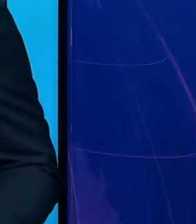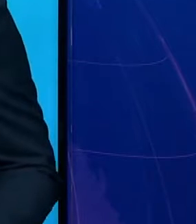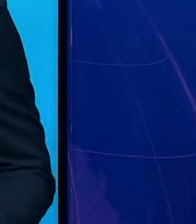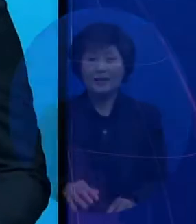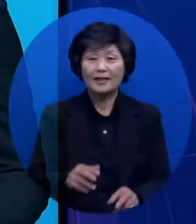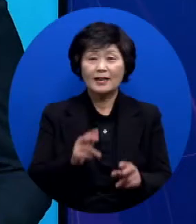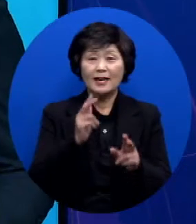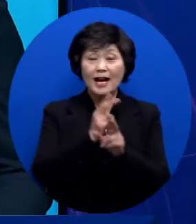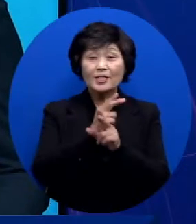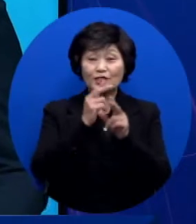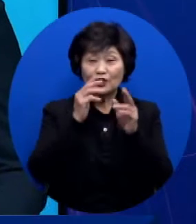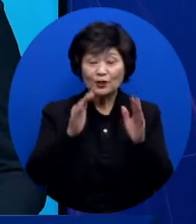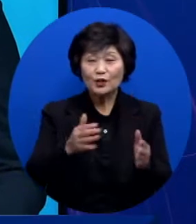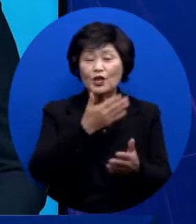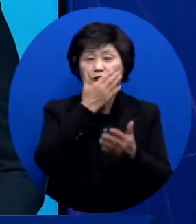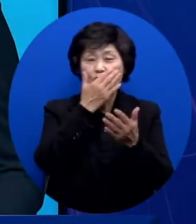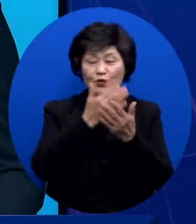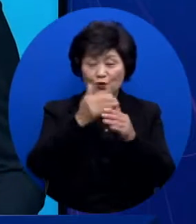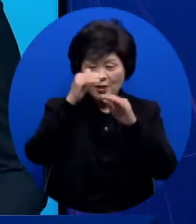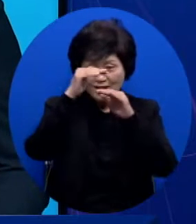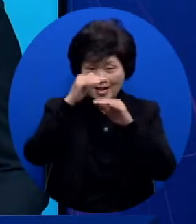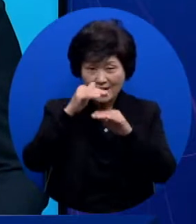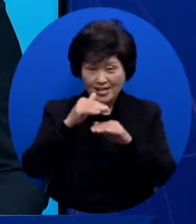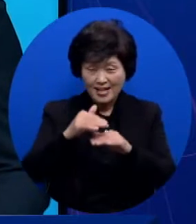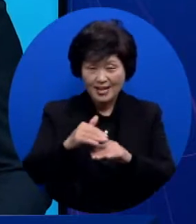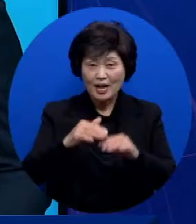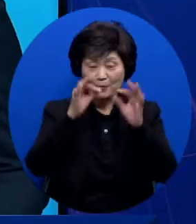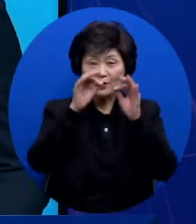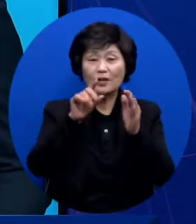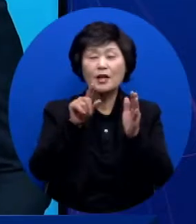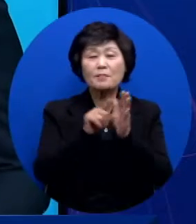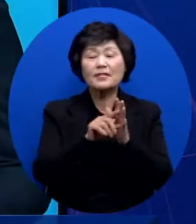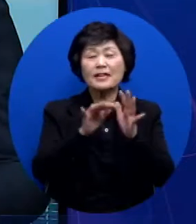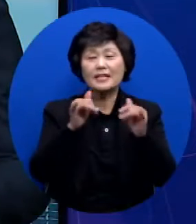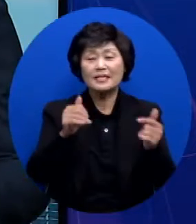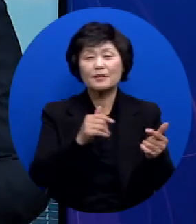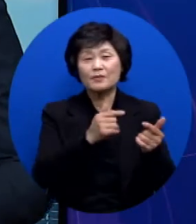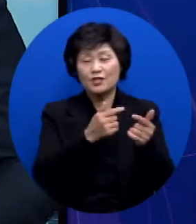동안의 주요 이슈를 살펴보는 소셜 브리핑, 크리스천을 위한 세상복입니다.